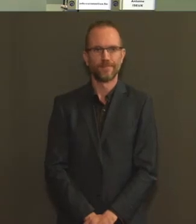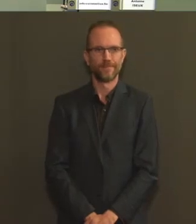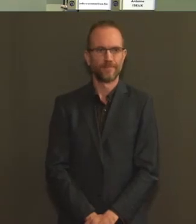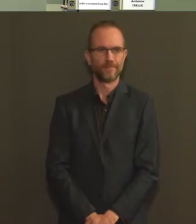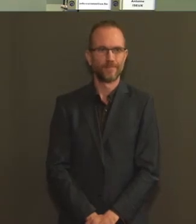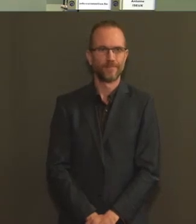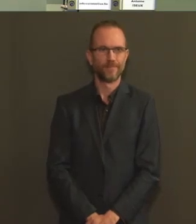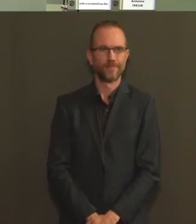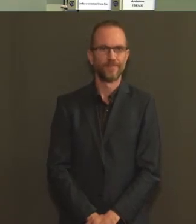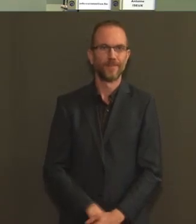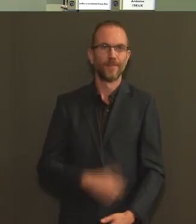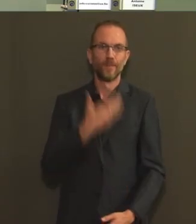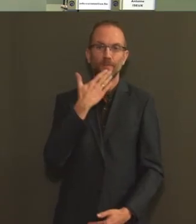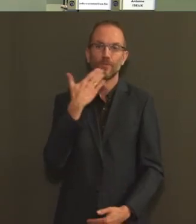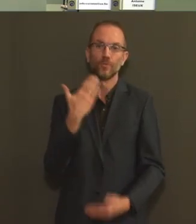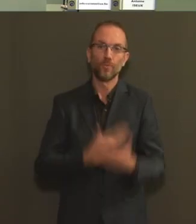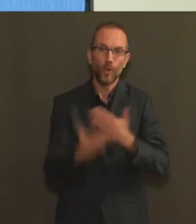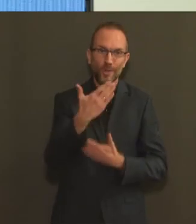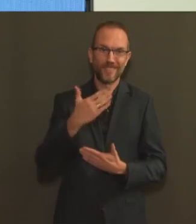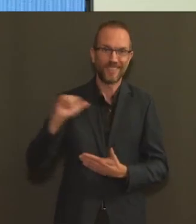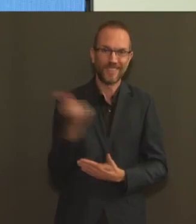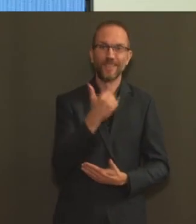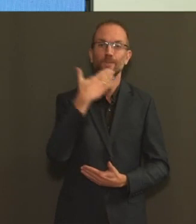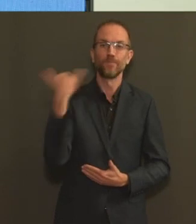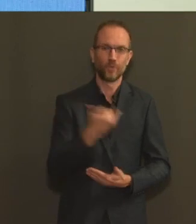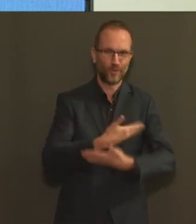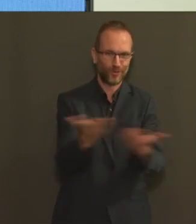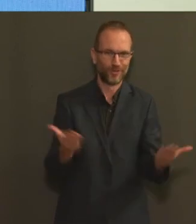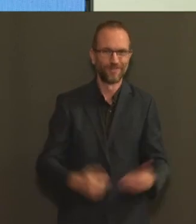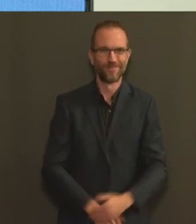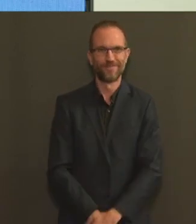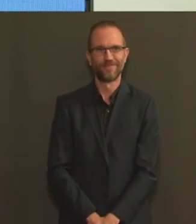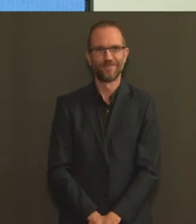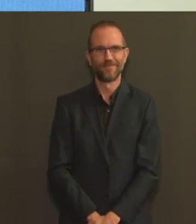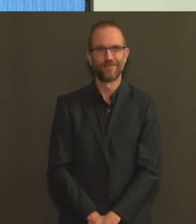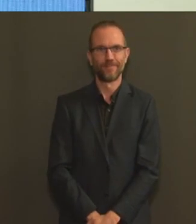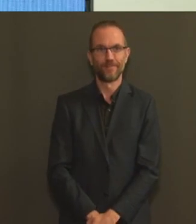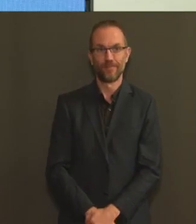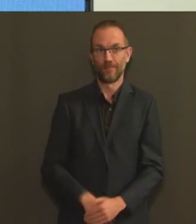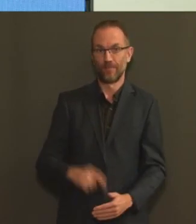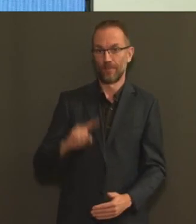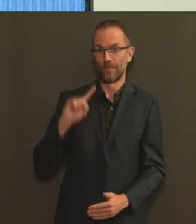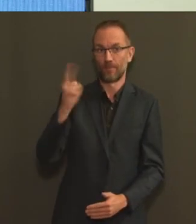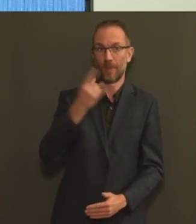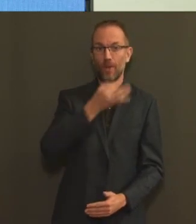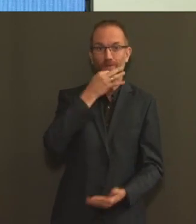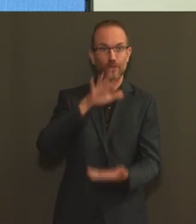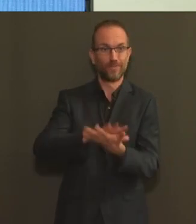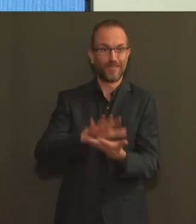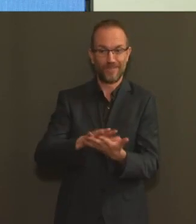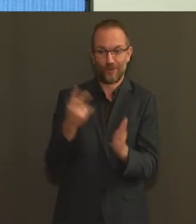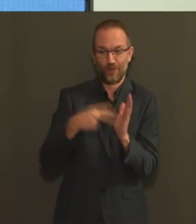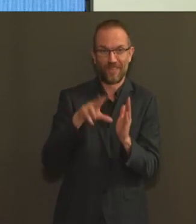Goedendag iedereen, bonjour à toutes, bonjour à tous. Alors en cette première conférence de presse de 2021, je souhaite aussi, un peu comme tout le monde,